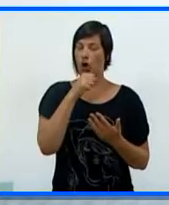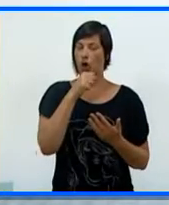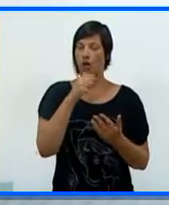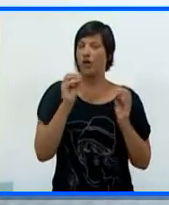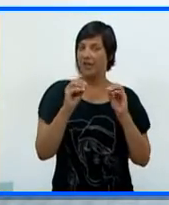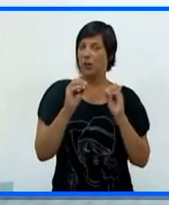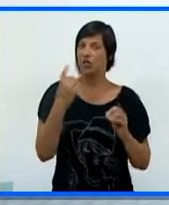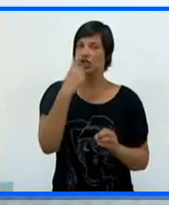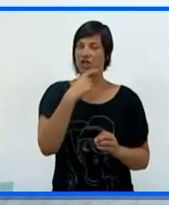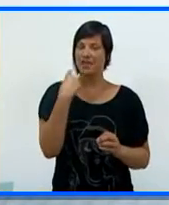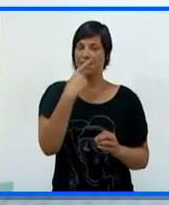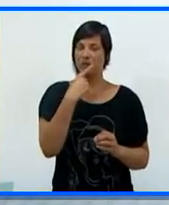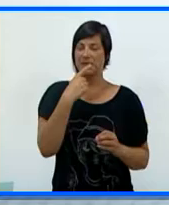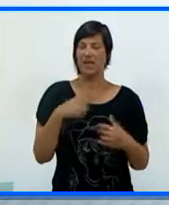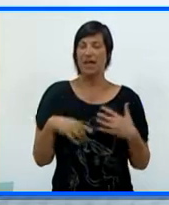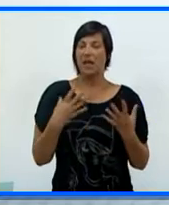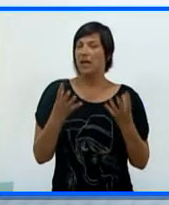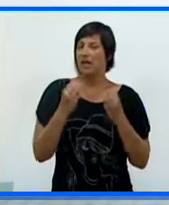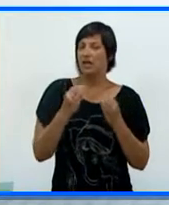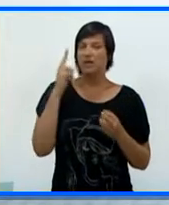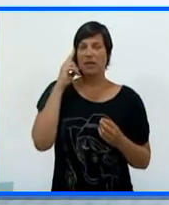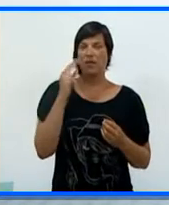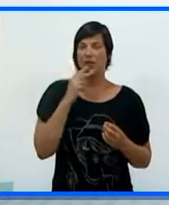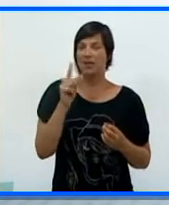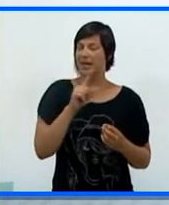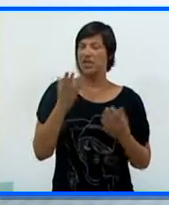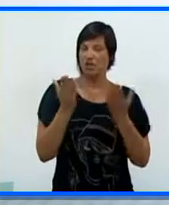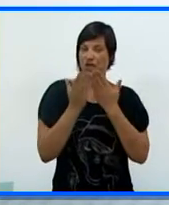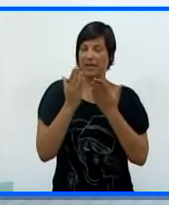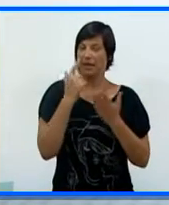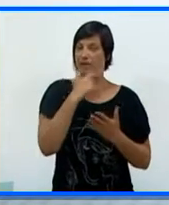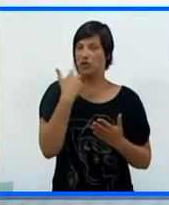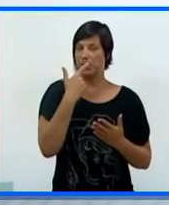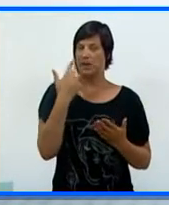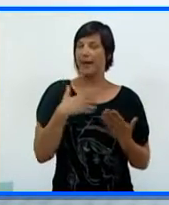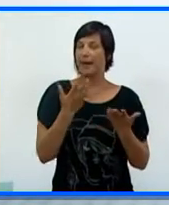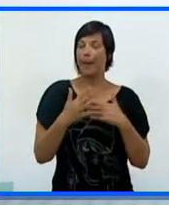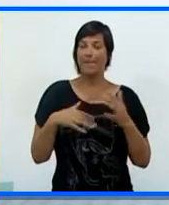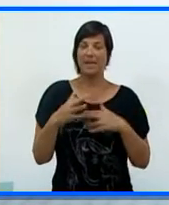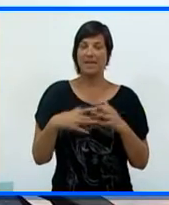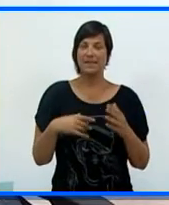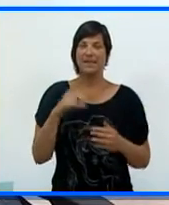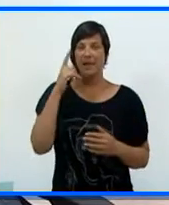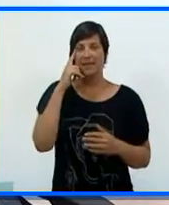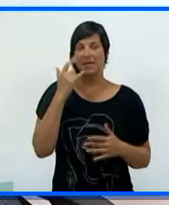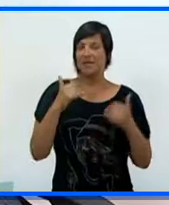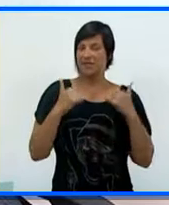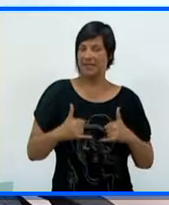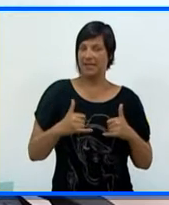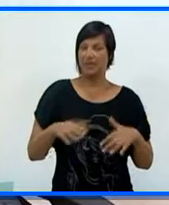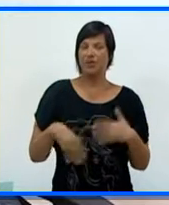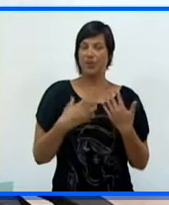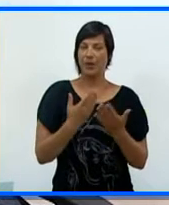i da uče čitati susana, nego tako da dosta gluhih i ne čita susana. Nije baš praksa. Znači, sada